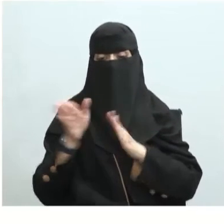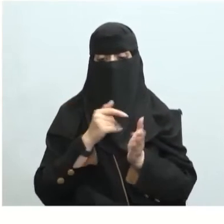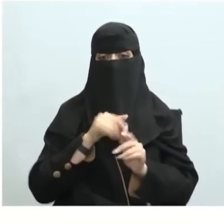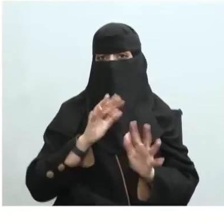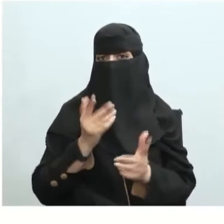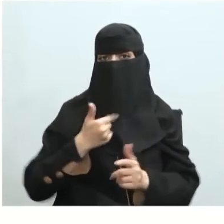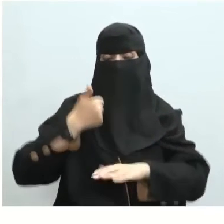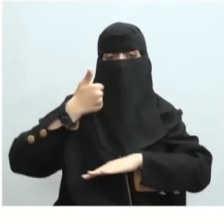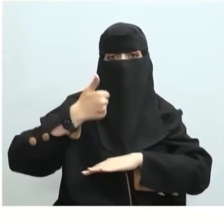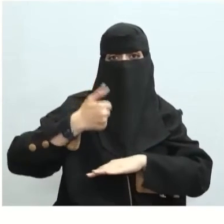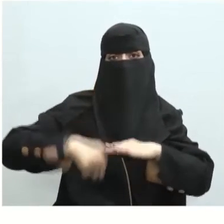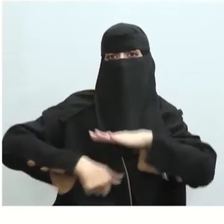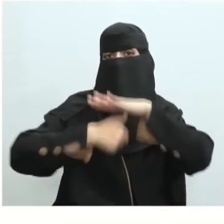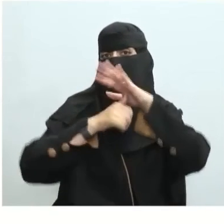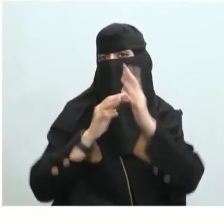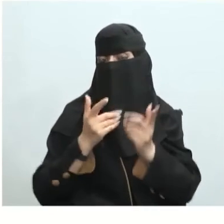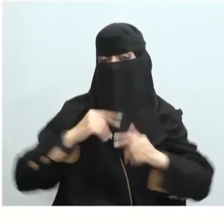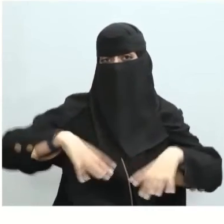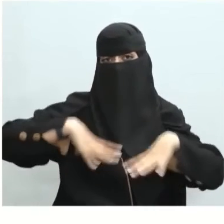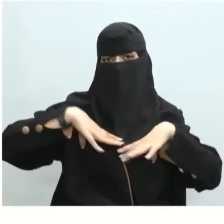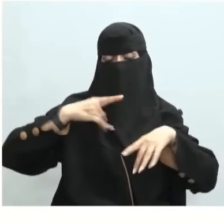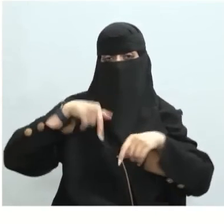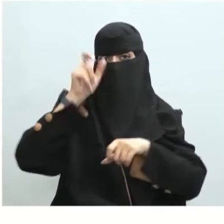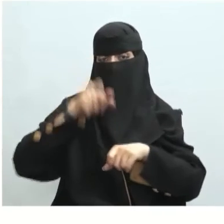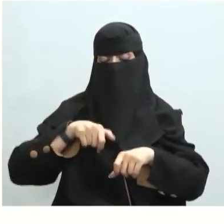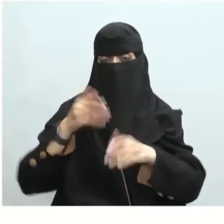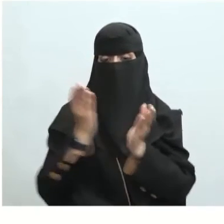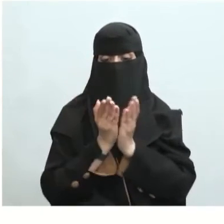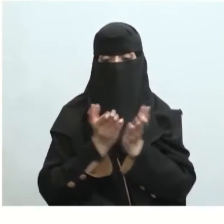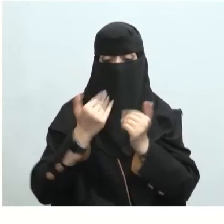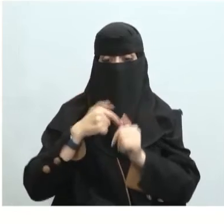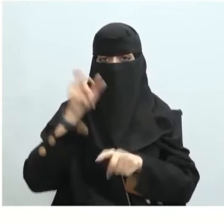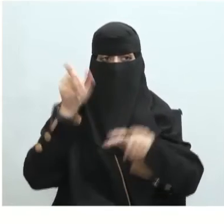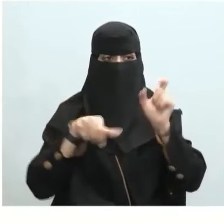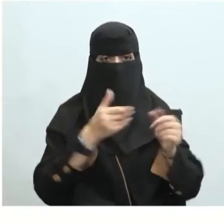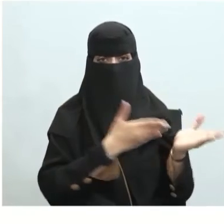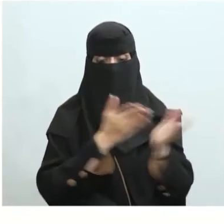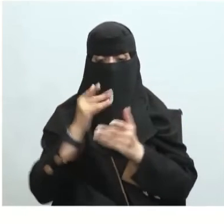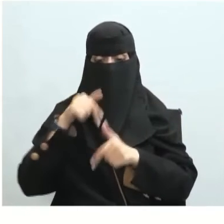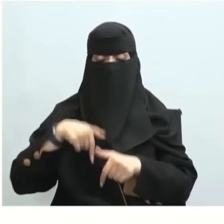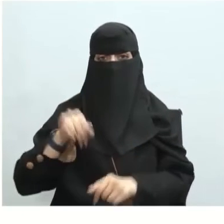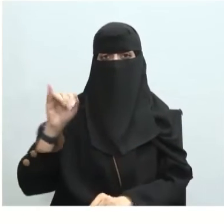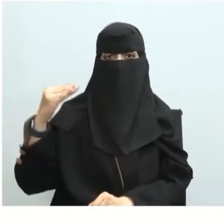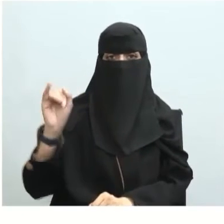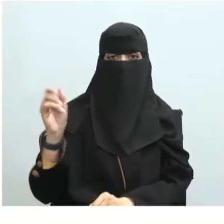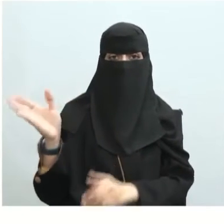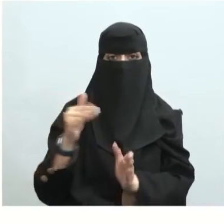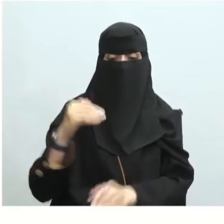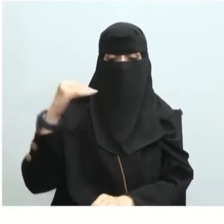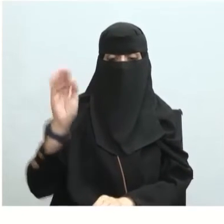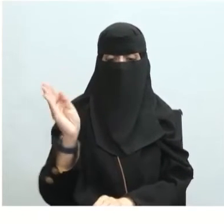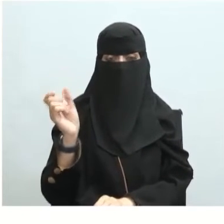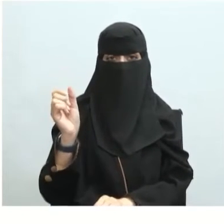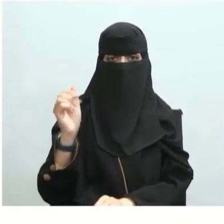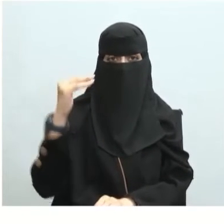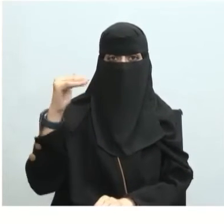ان هو مدير المدرسه هو احد يعني الذي مثل دور مدير المدرسه والاعضاء ثم ذكر طبعا الاعضاء الذين قد حضروا هذا الاجتماع وكذلك